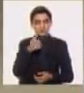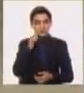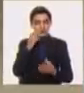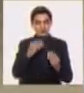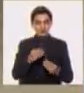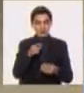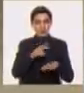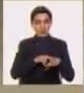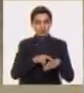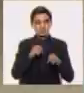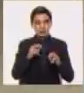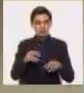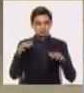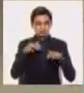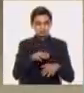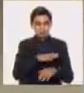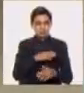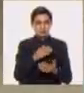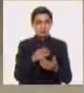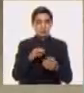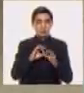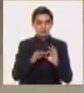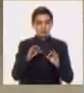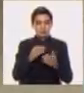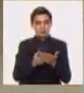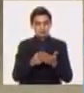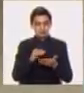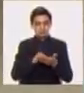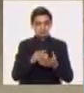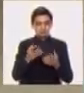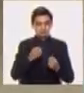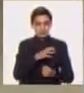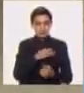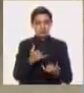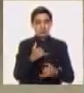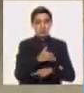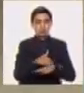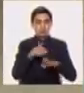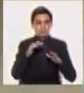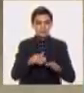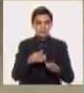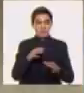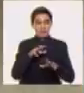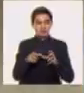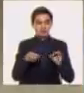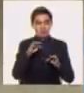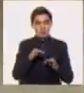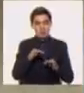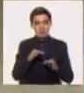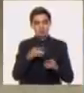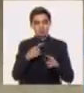осында полиция қызметкерлері келіп түсініктеме алған. Үйдің сыртында ешқандай массажға